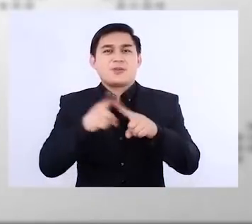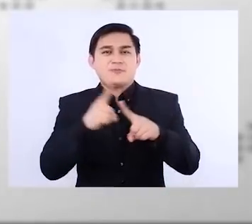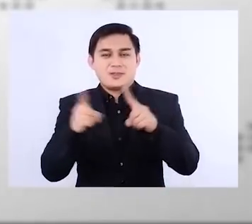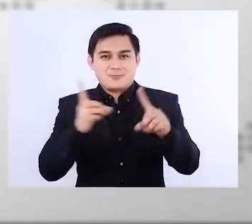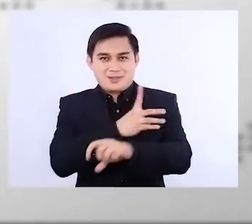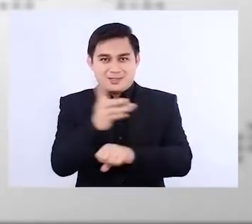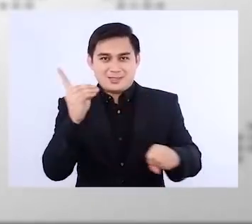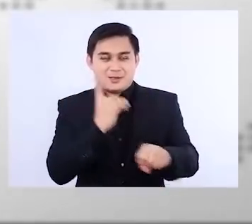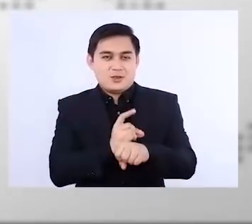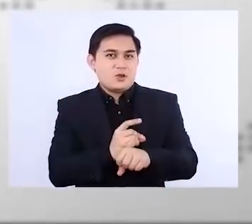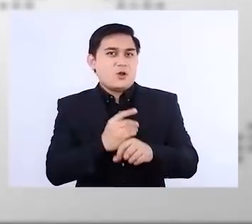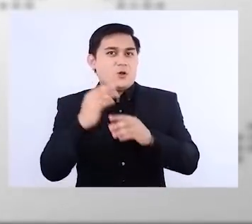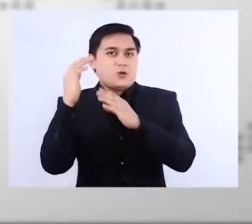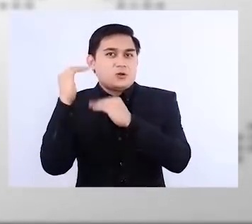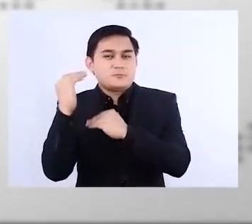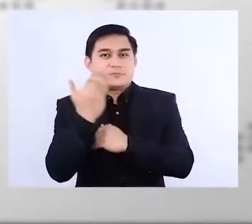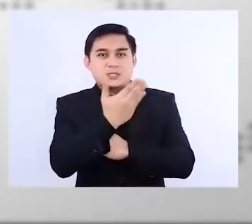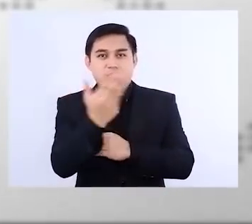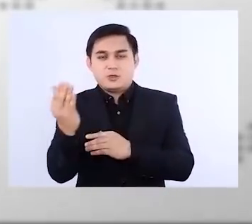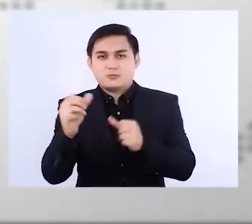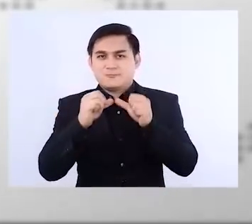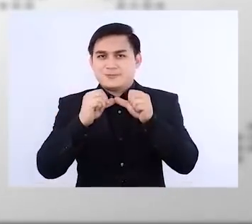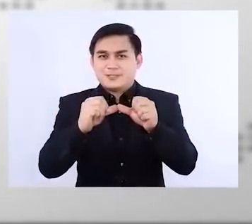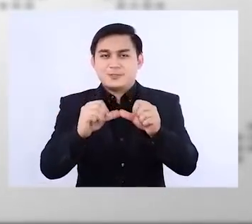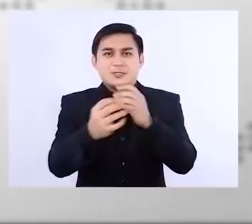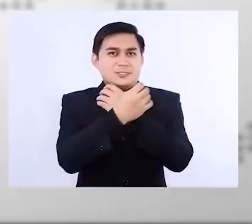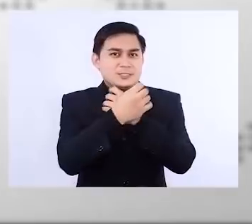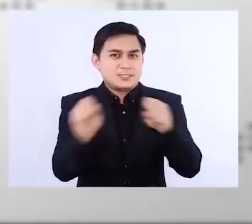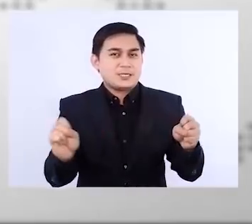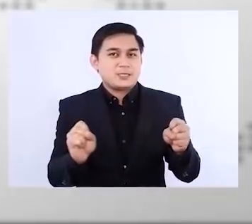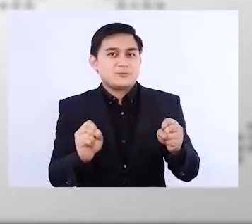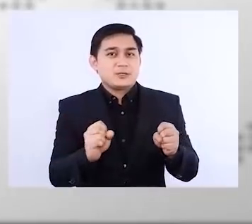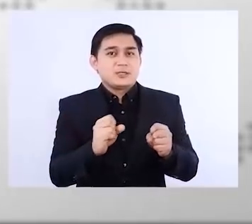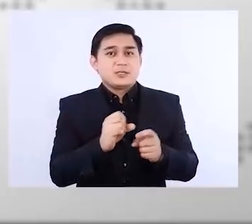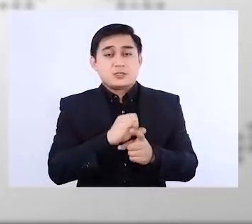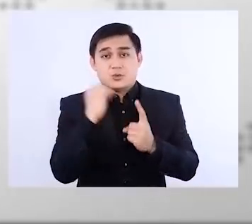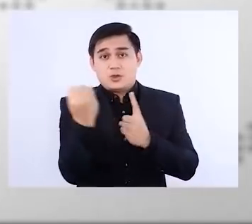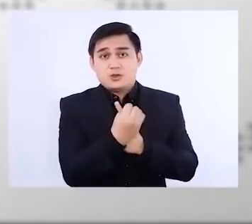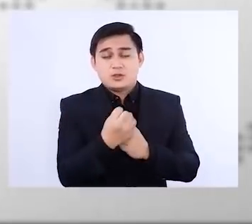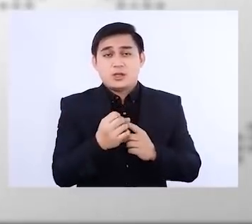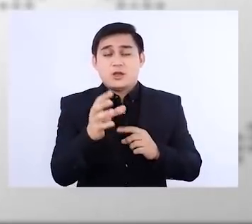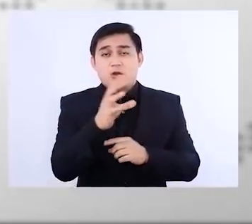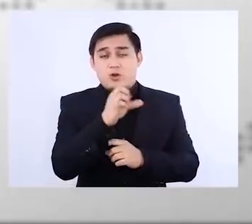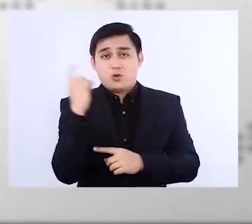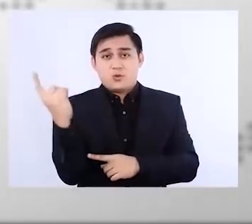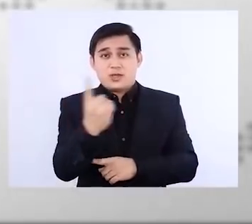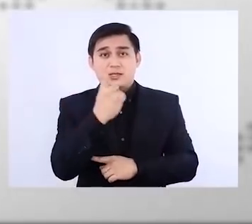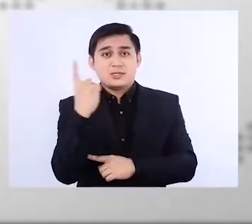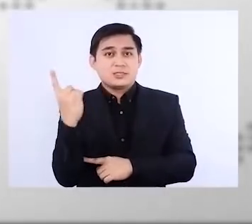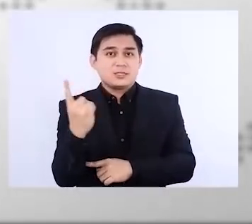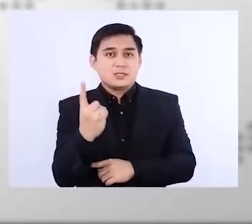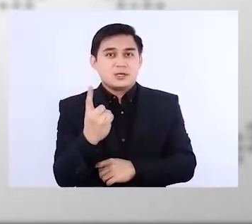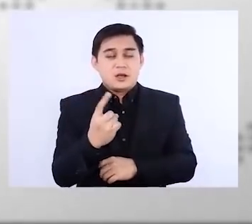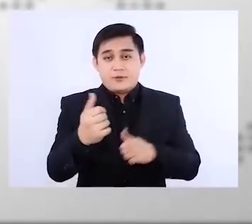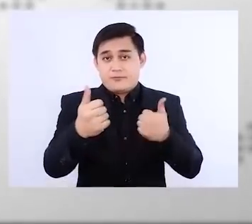distrito. Naway nananatili kayong nasa ligtas na kalagayan at lagi po natin ugaliin ang